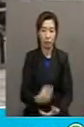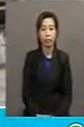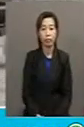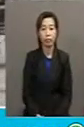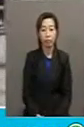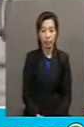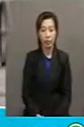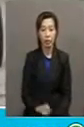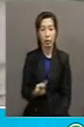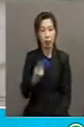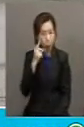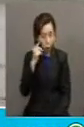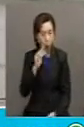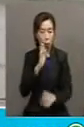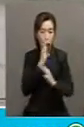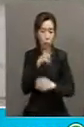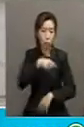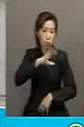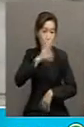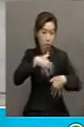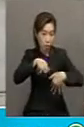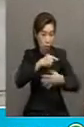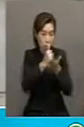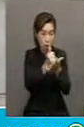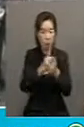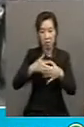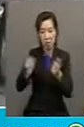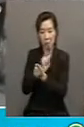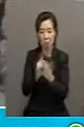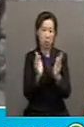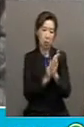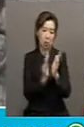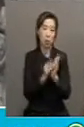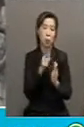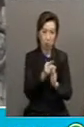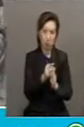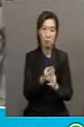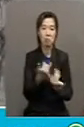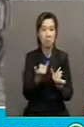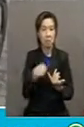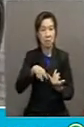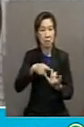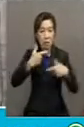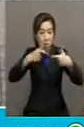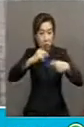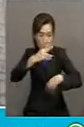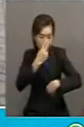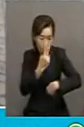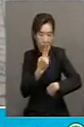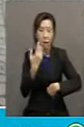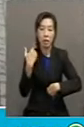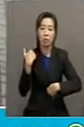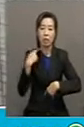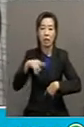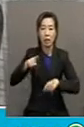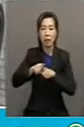ก็เลยชื่นชมนะครับสำหรับน้ำใจของพี่น้องชาวพิษณุโลกทั้งสหที่อยู่ในคลิปรวมไปถึงพี่